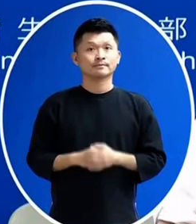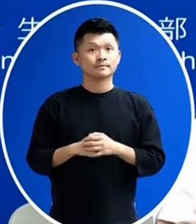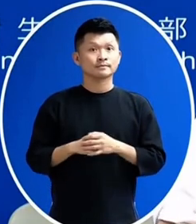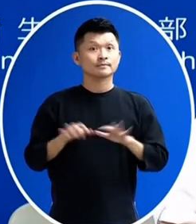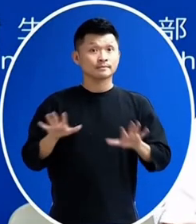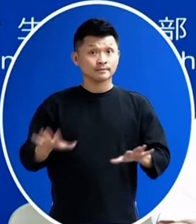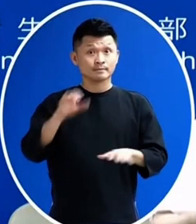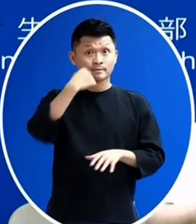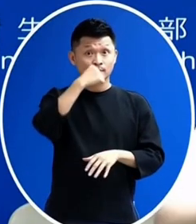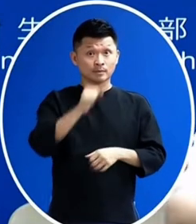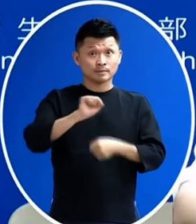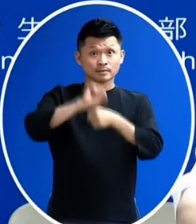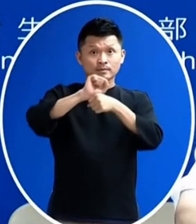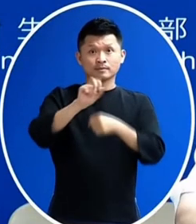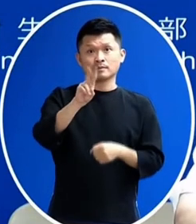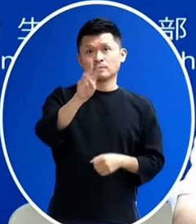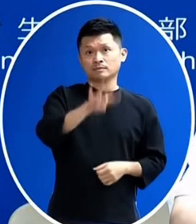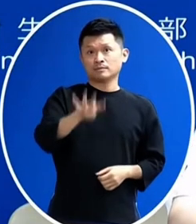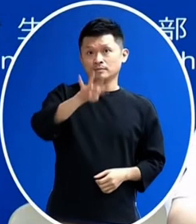认的本土的病例有